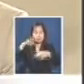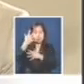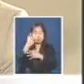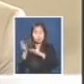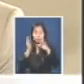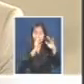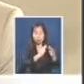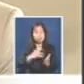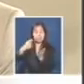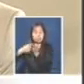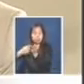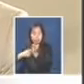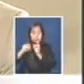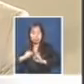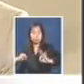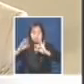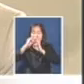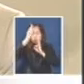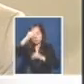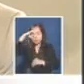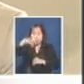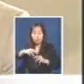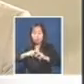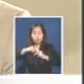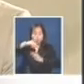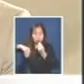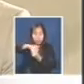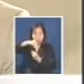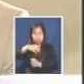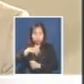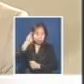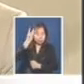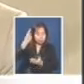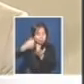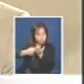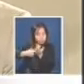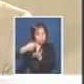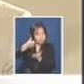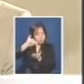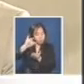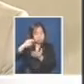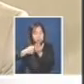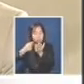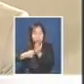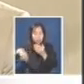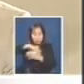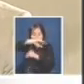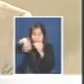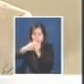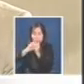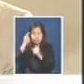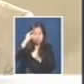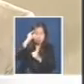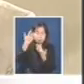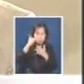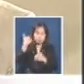ป็นสิ่งที่ทางนักธุรกิจก็ให้ความสำคัญนะคะก็อาจจะยังมีบ้างที่หลายบริษัทอาจจะขอว่